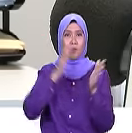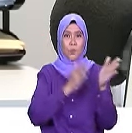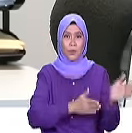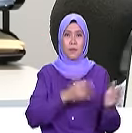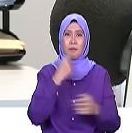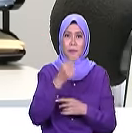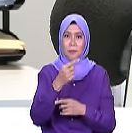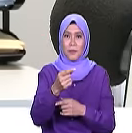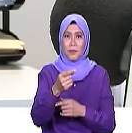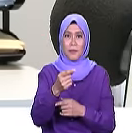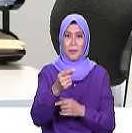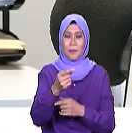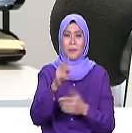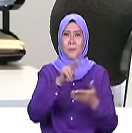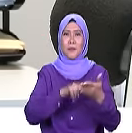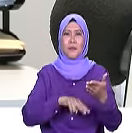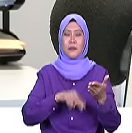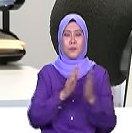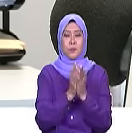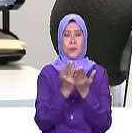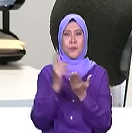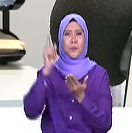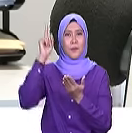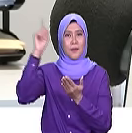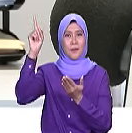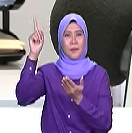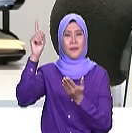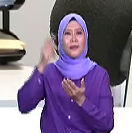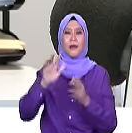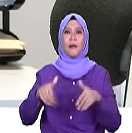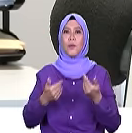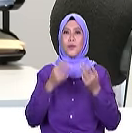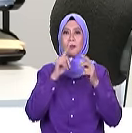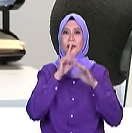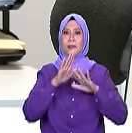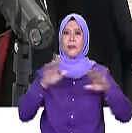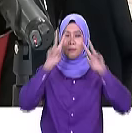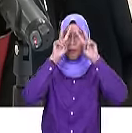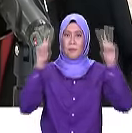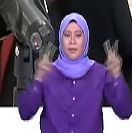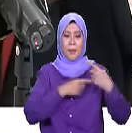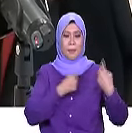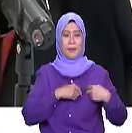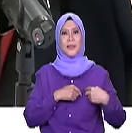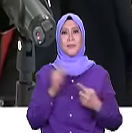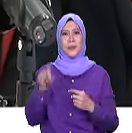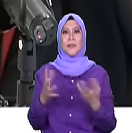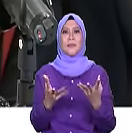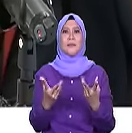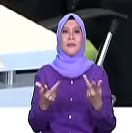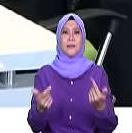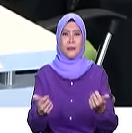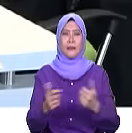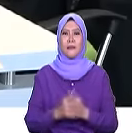Kan? Kalau kita baca dalam Quran tu untuk menenangkan hati tu dengan zikrullah. Pihaknya membantu secara